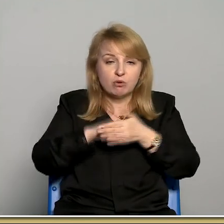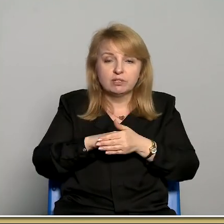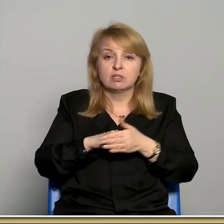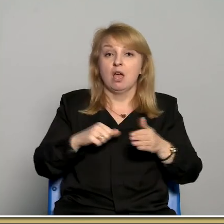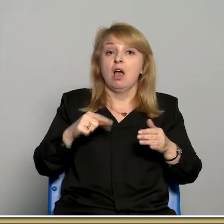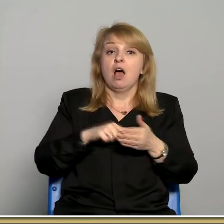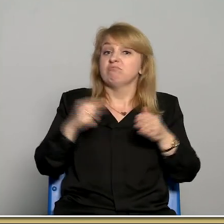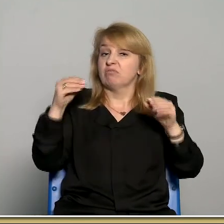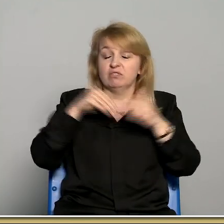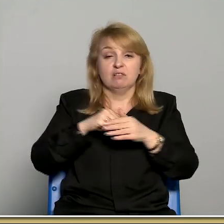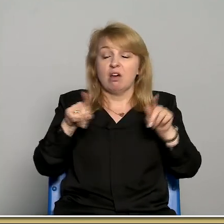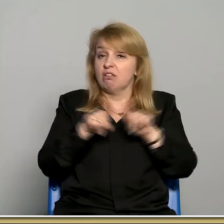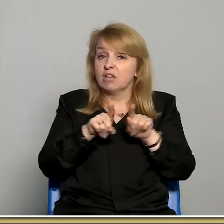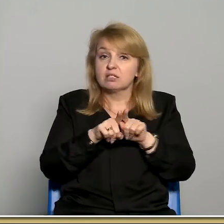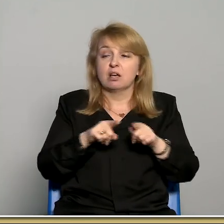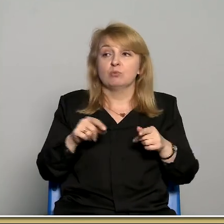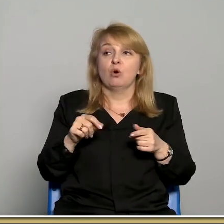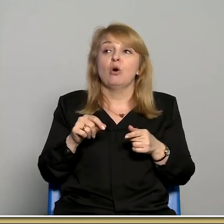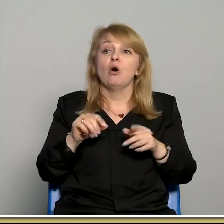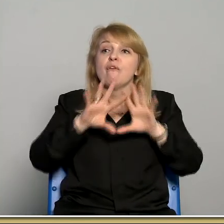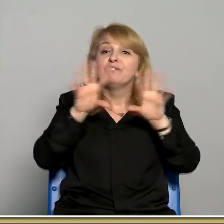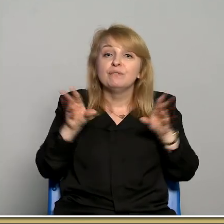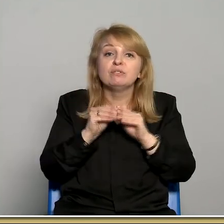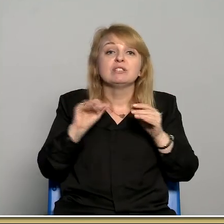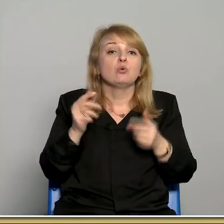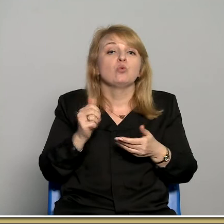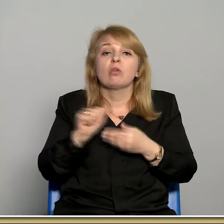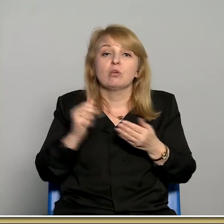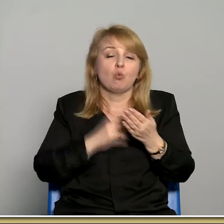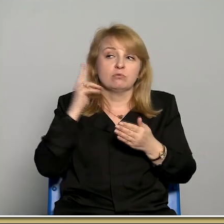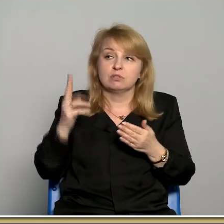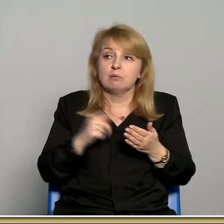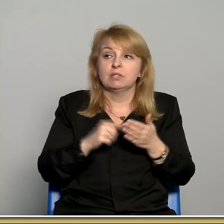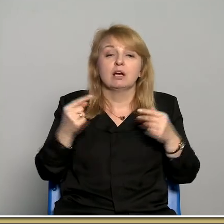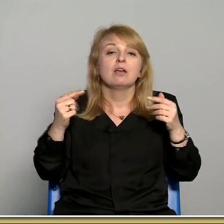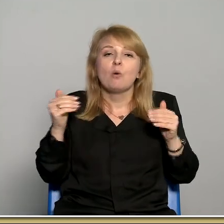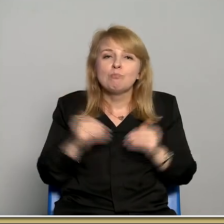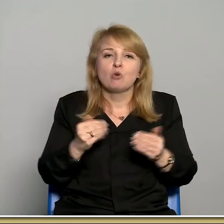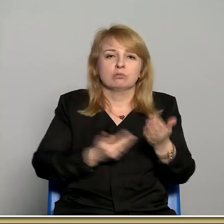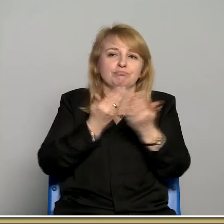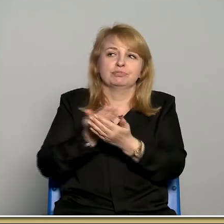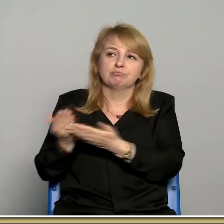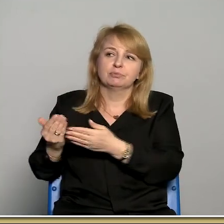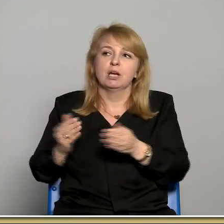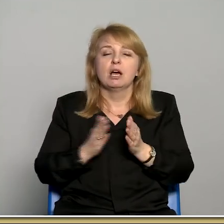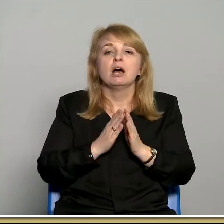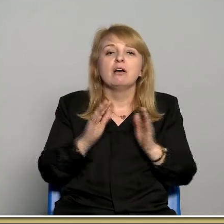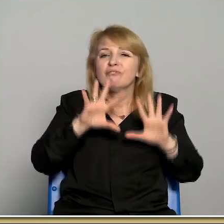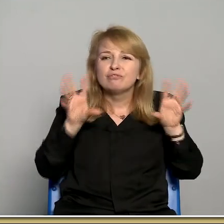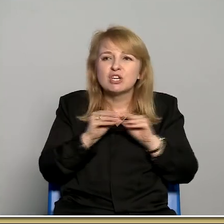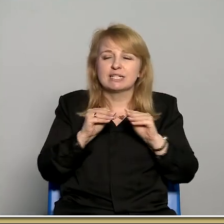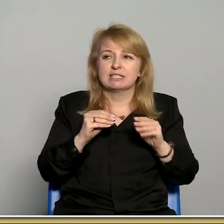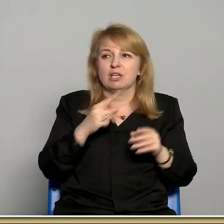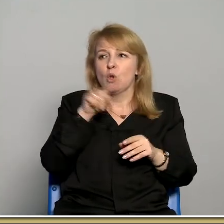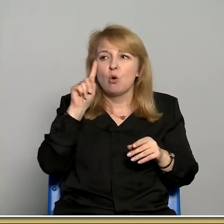ale także w ramach tych wszystkich dostępnych środków, o które mogą aplikować wszyscy beneficjenci,